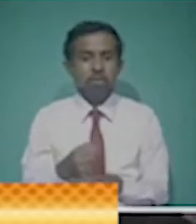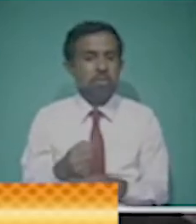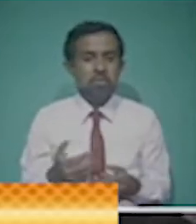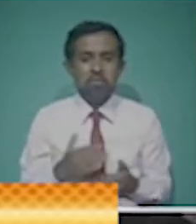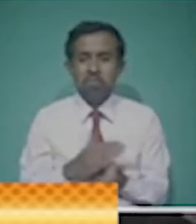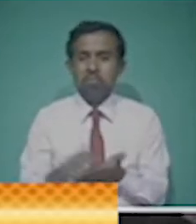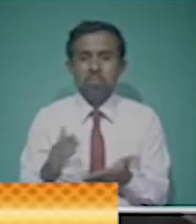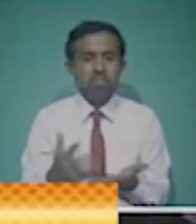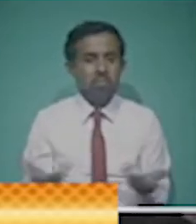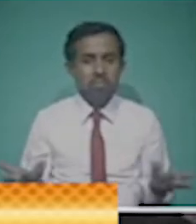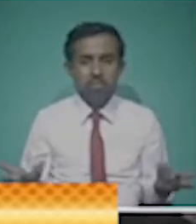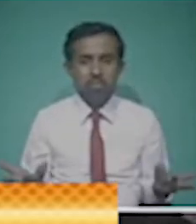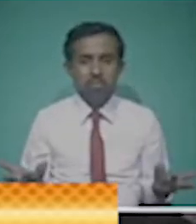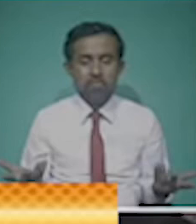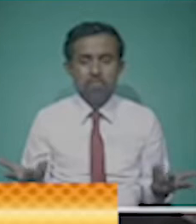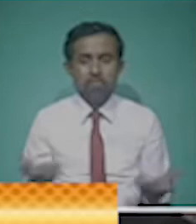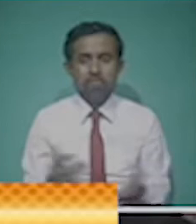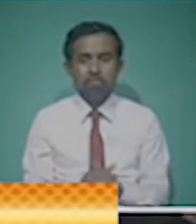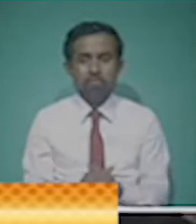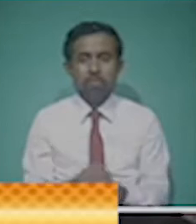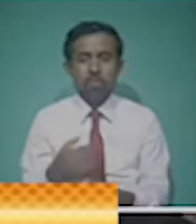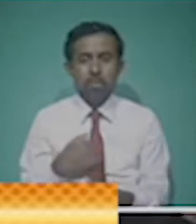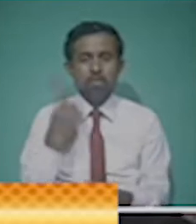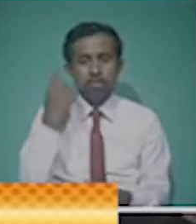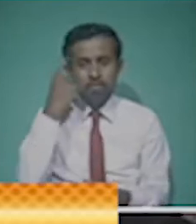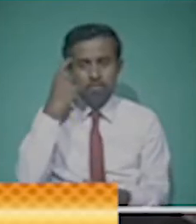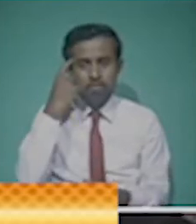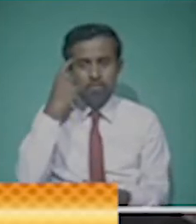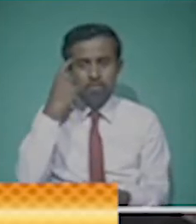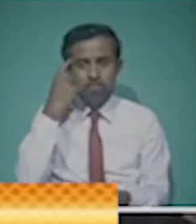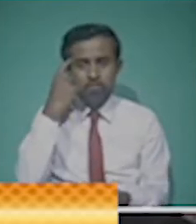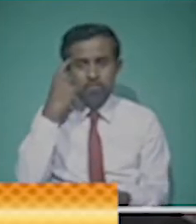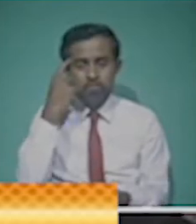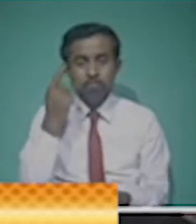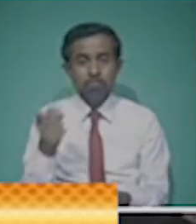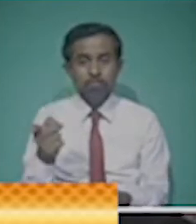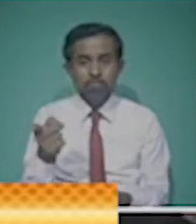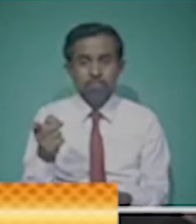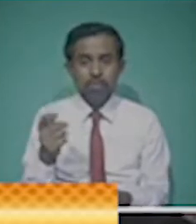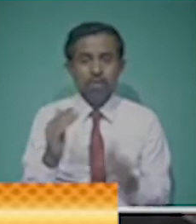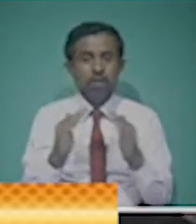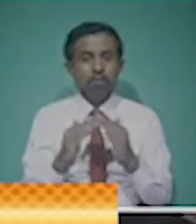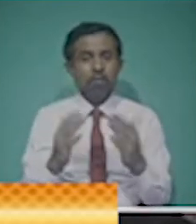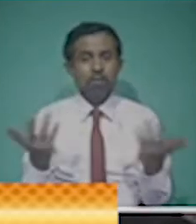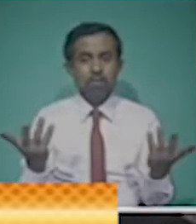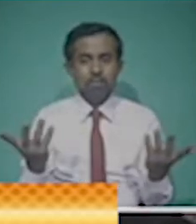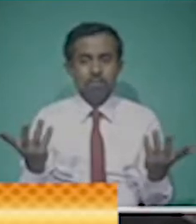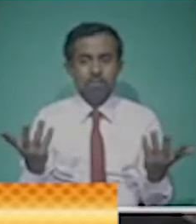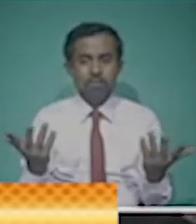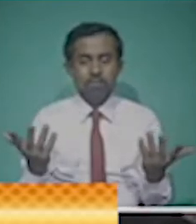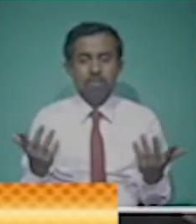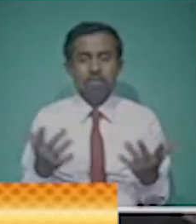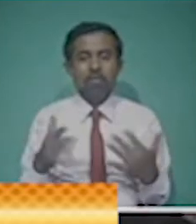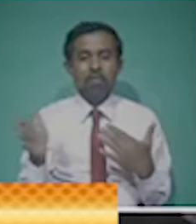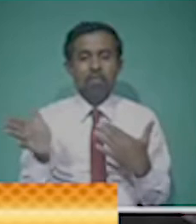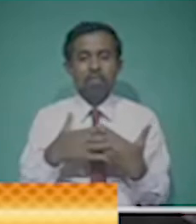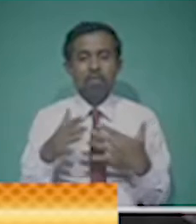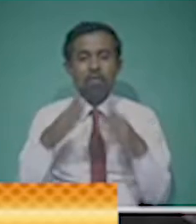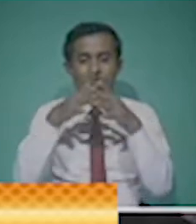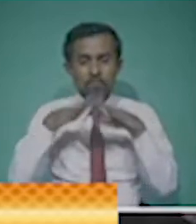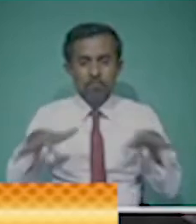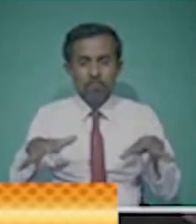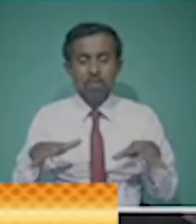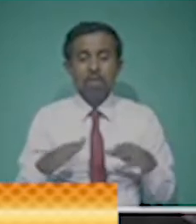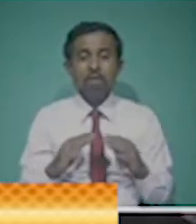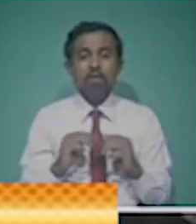இன்று இந்த மக்களுடைய பிரச்சனை வீடுகள் இல்லை, இன்னும் லயன் காம்பராவிலே வாழ வேண்டிய ஒரு சூழ்நிலை, காணிகள்